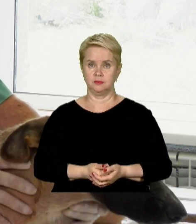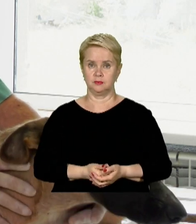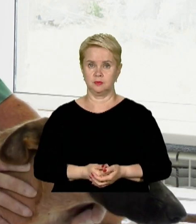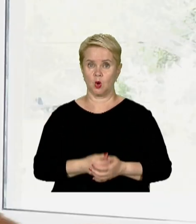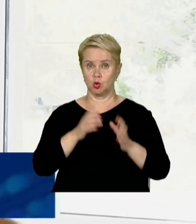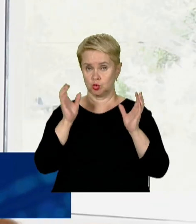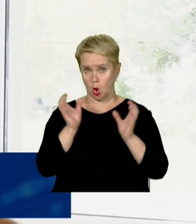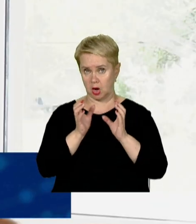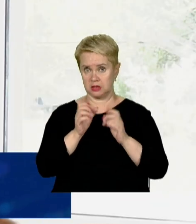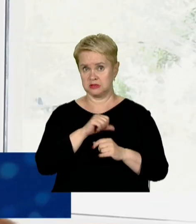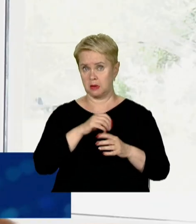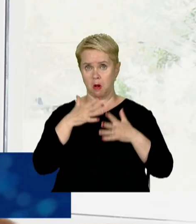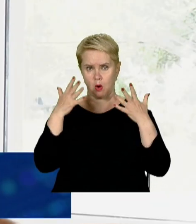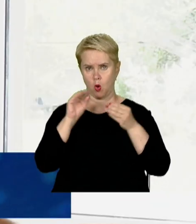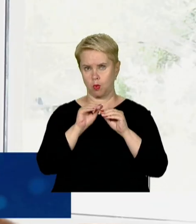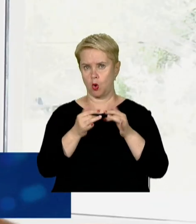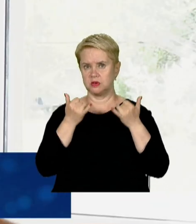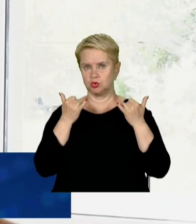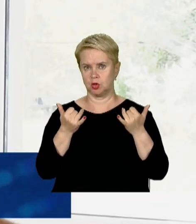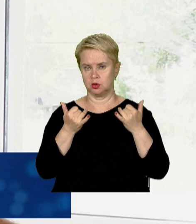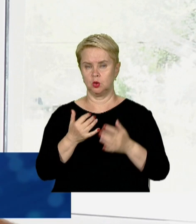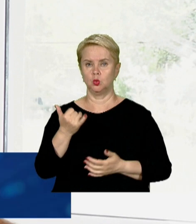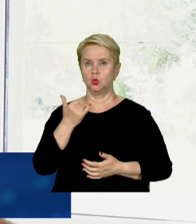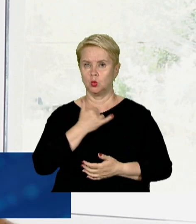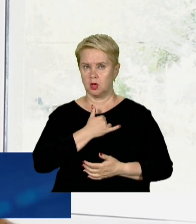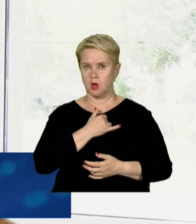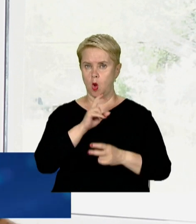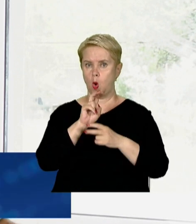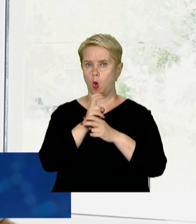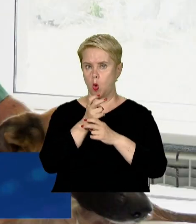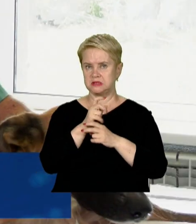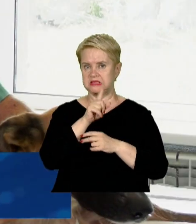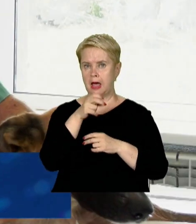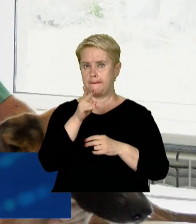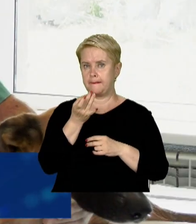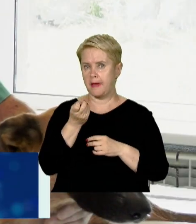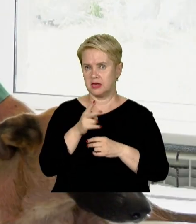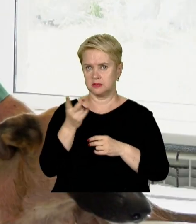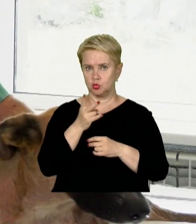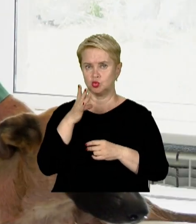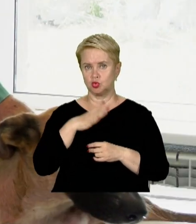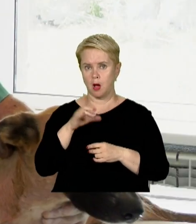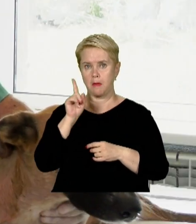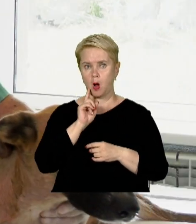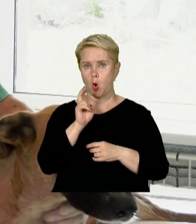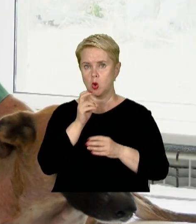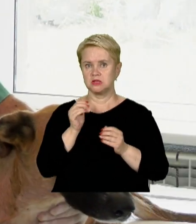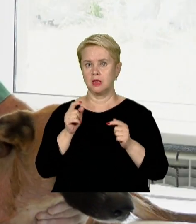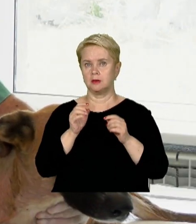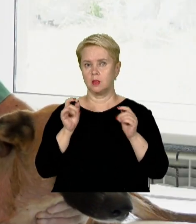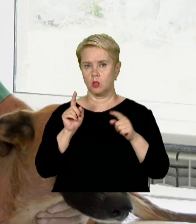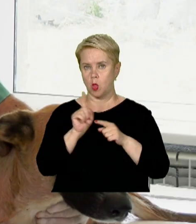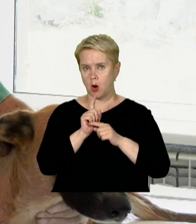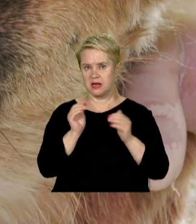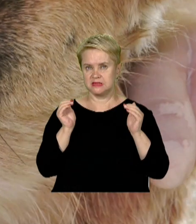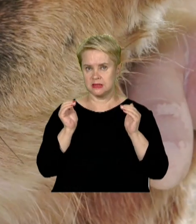функціонально зберігена. Найбільша проблема зараз – це у нас кості зап'ястя. Треба нам дождатися, поки косточки нормально